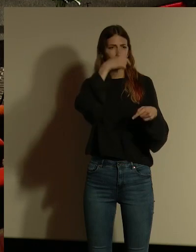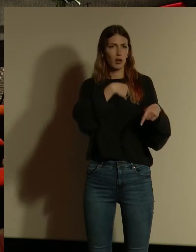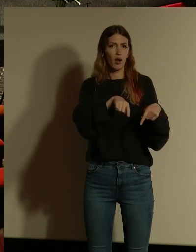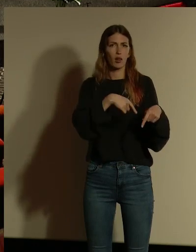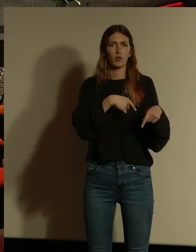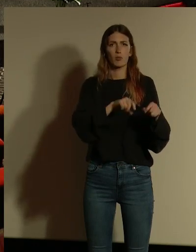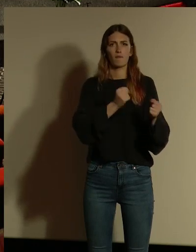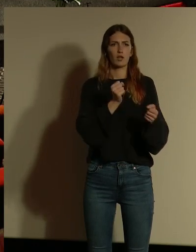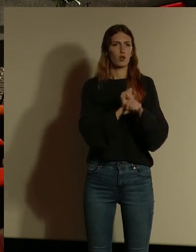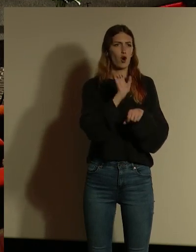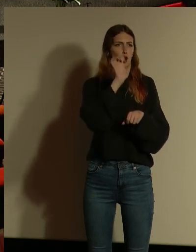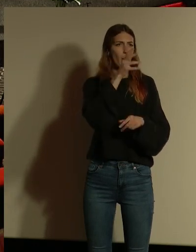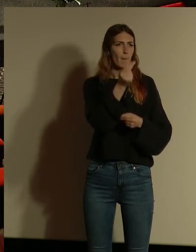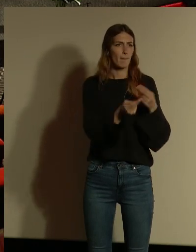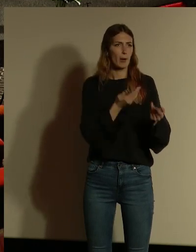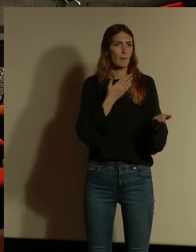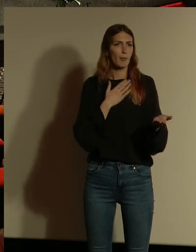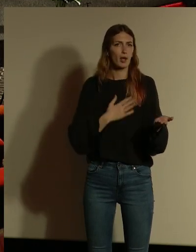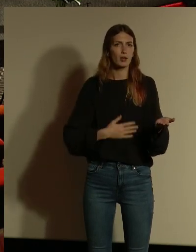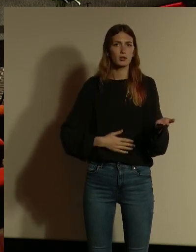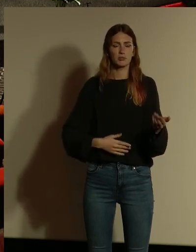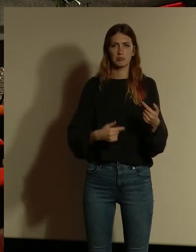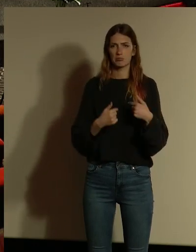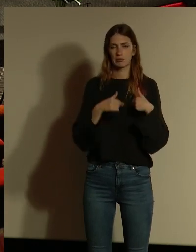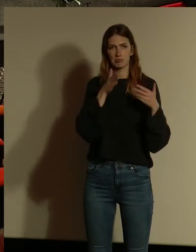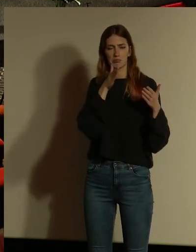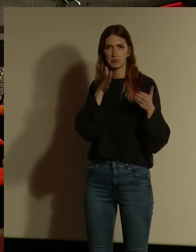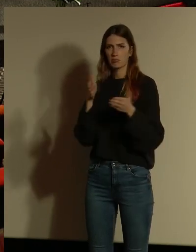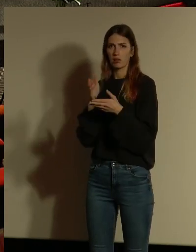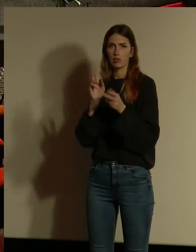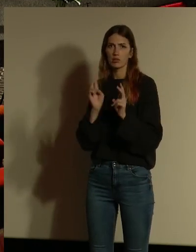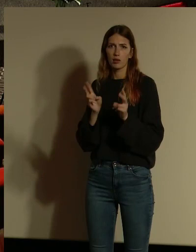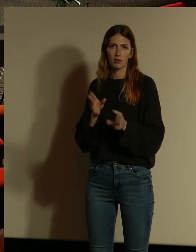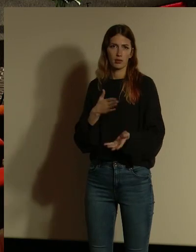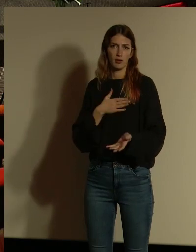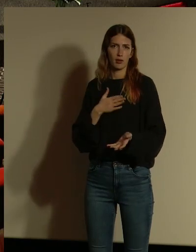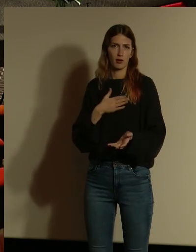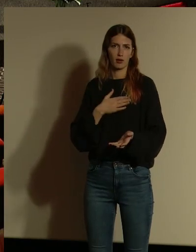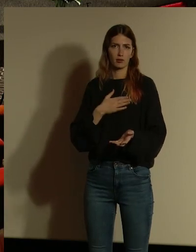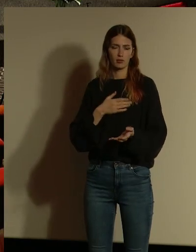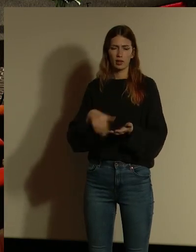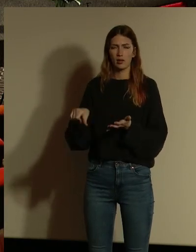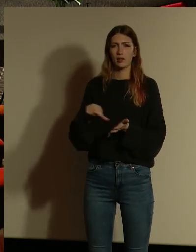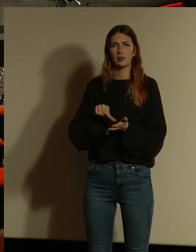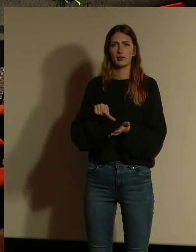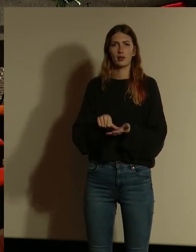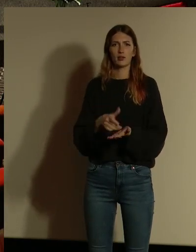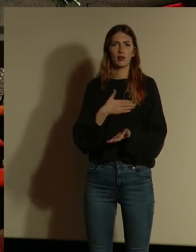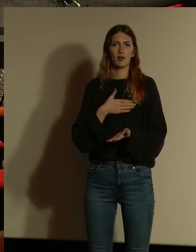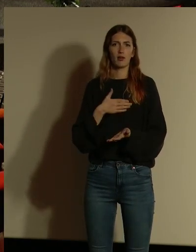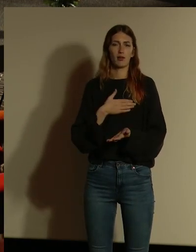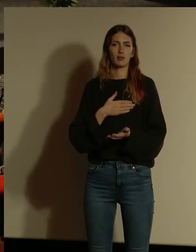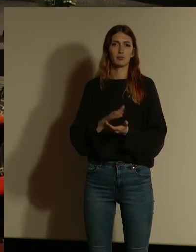või korvpalli, siis mina eelistasin rohkem tantsida ja esineda.